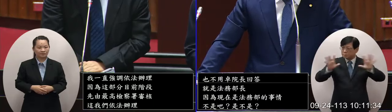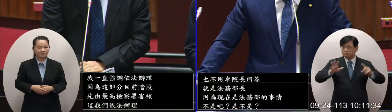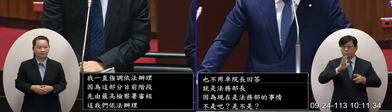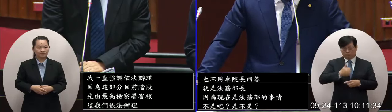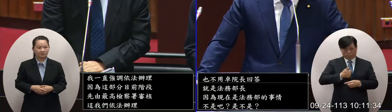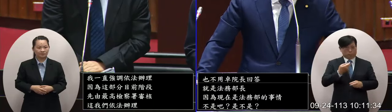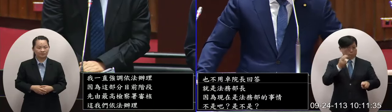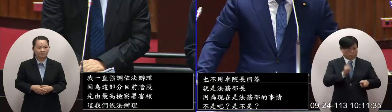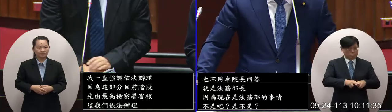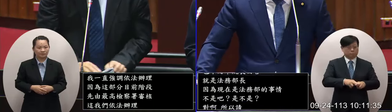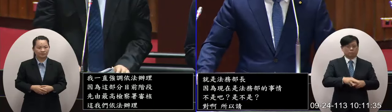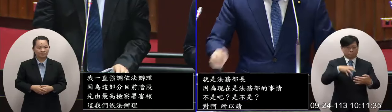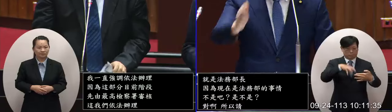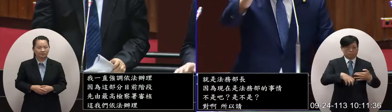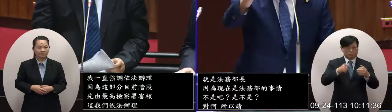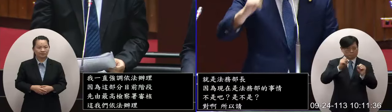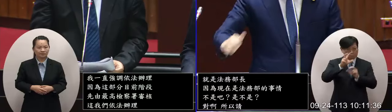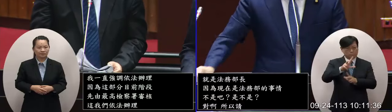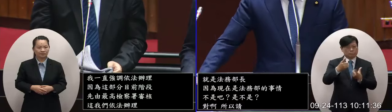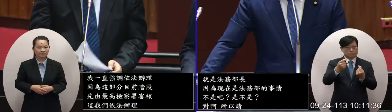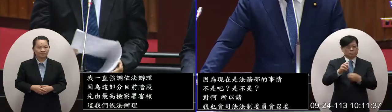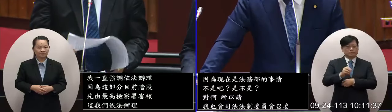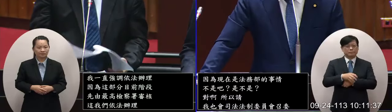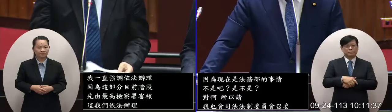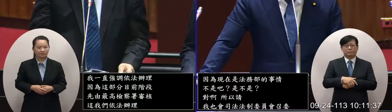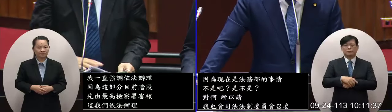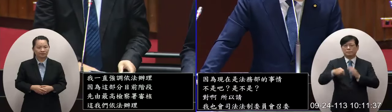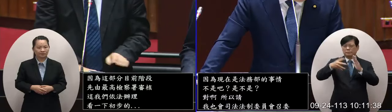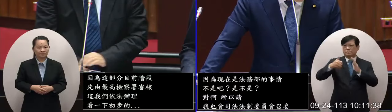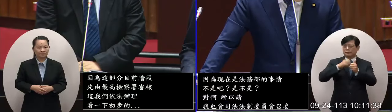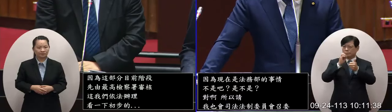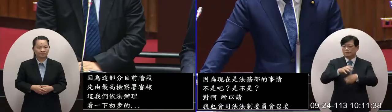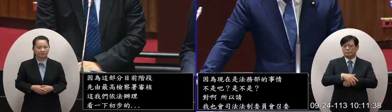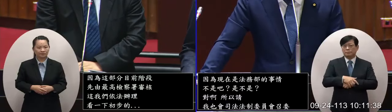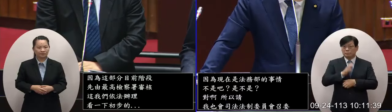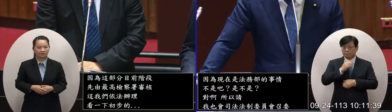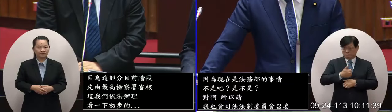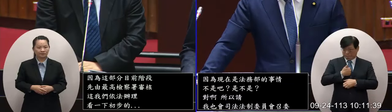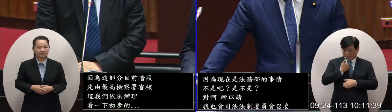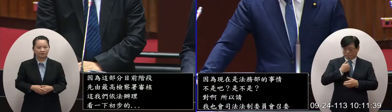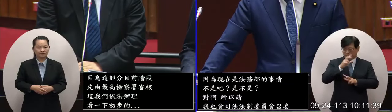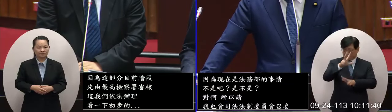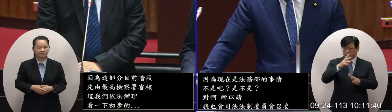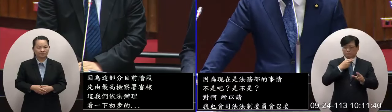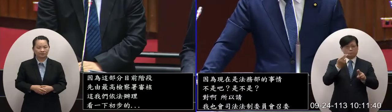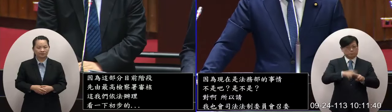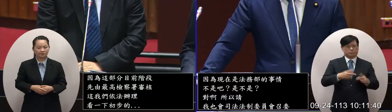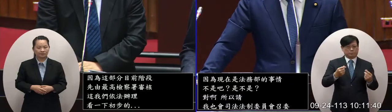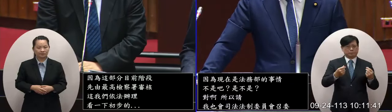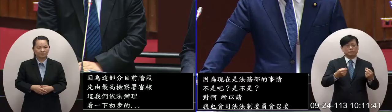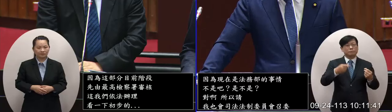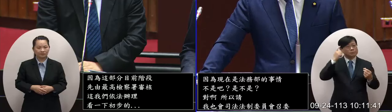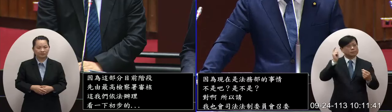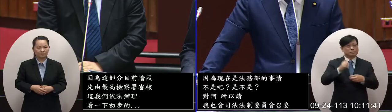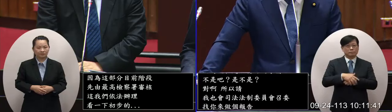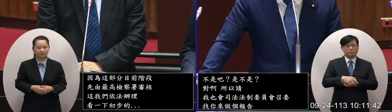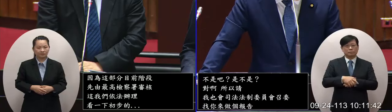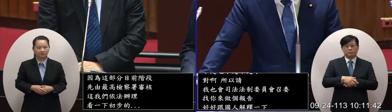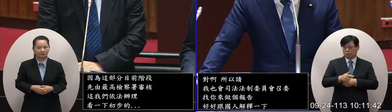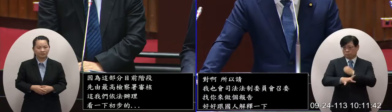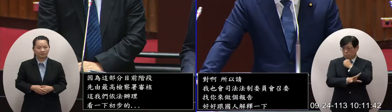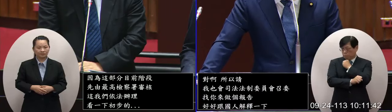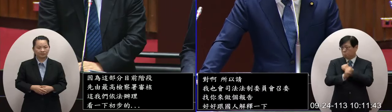实质 face。 那我跟院长说我讲说是不是实质 face 我跟你讲不是没有